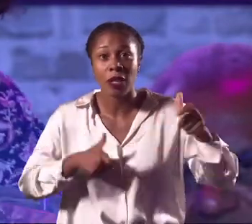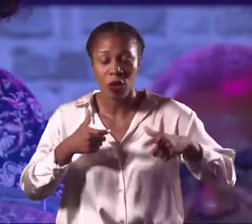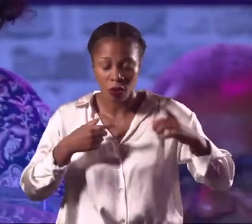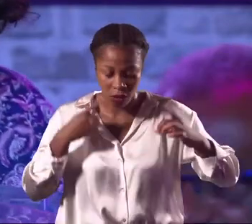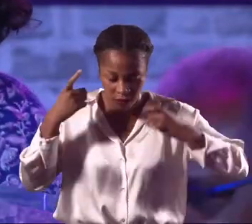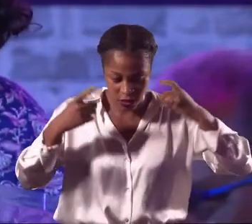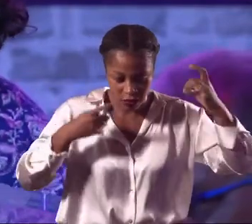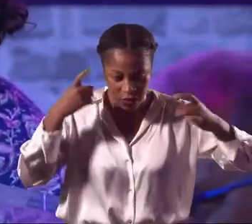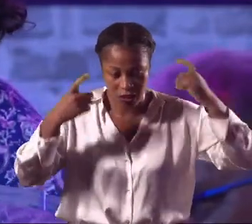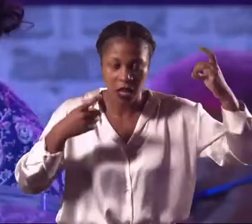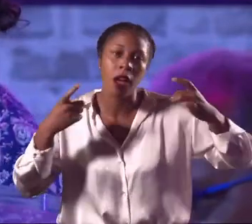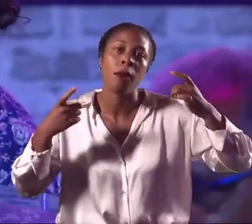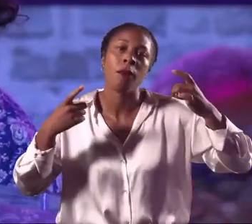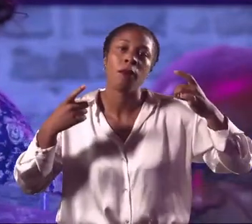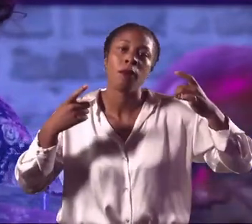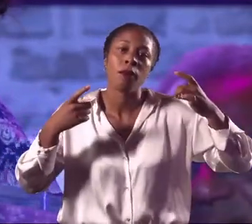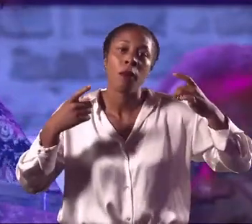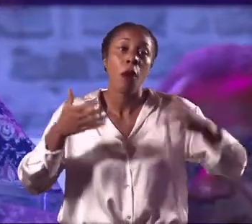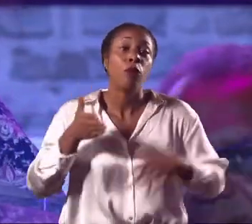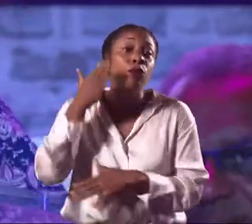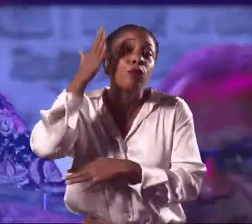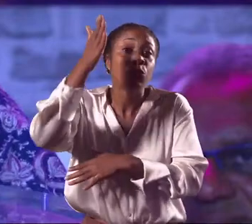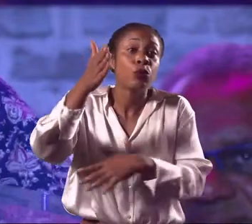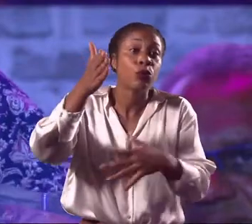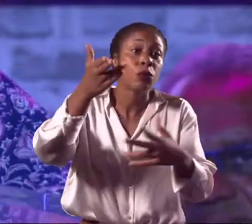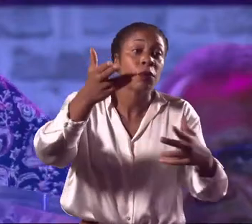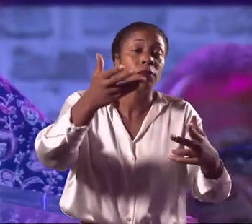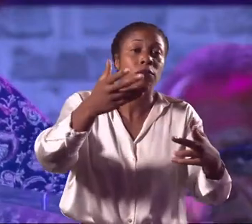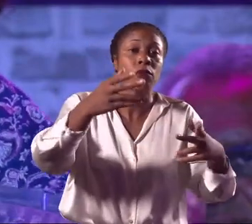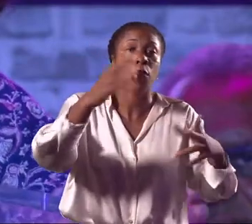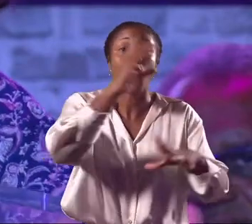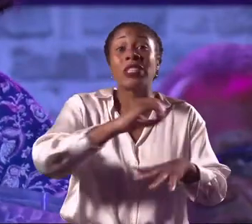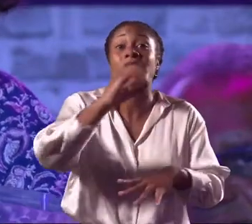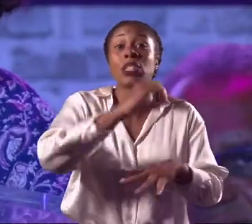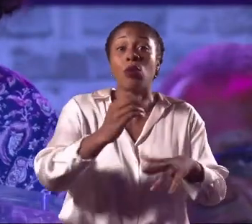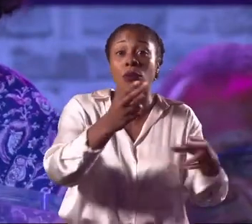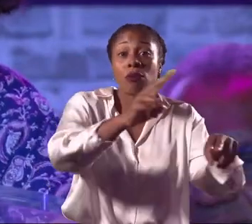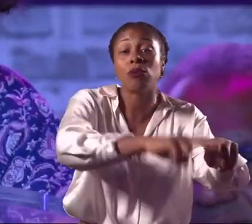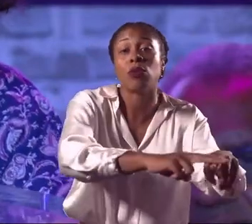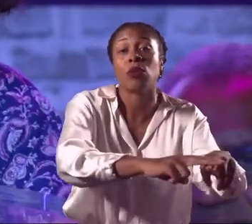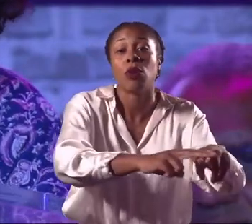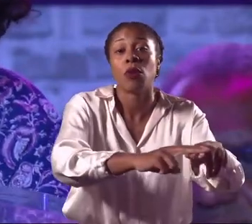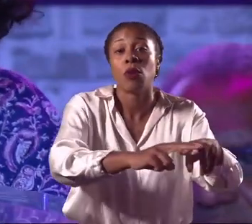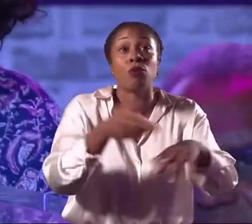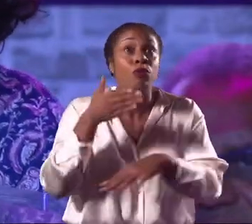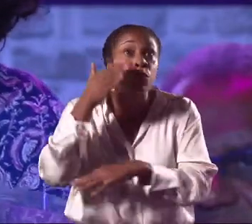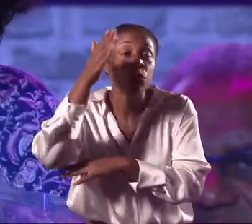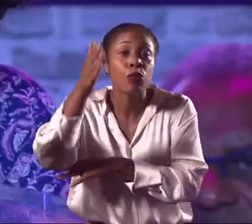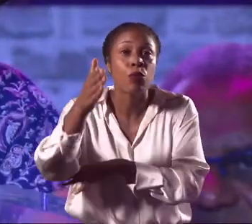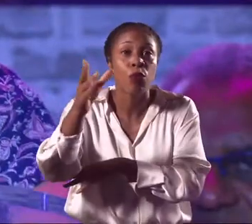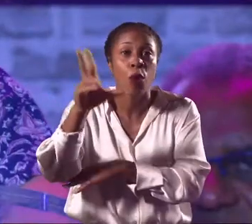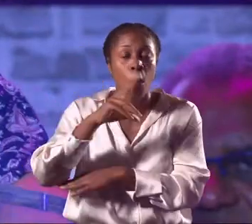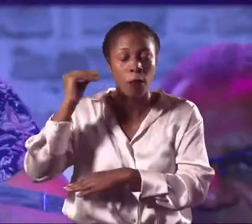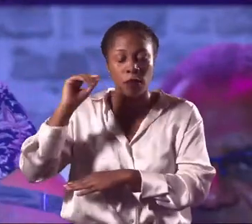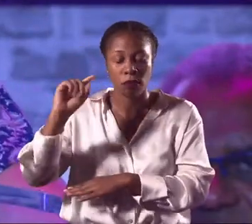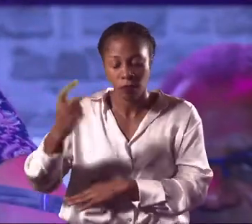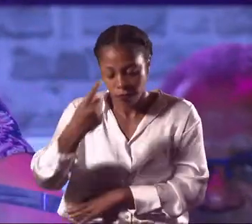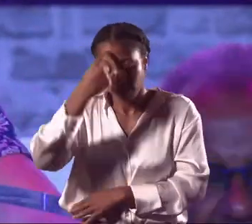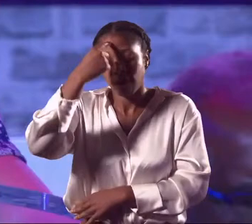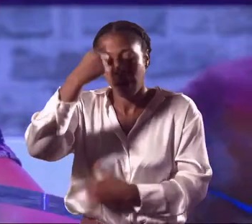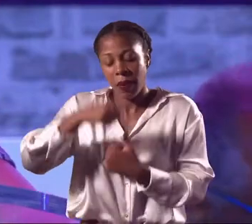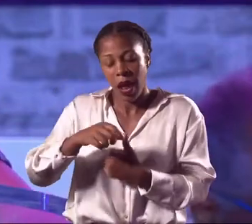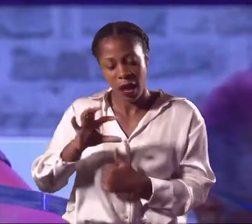l'Occident. Un jour viendra où la terre sera ronde et où les hommes se rappelleront qu'ils sont des frères et seront